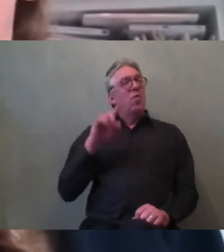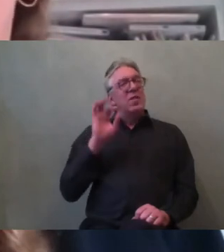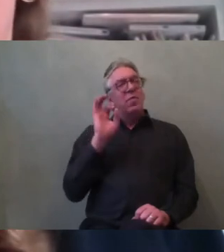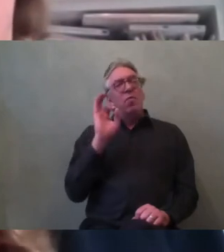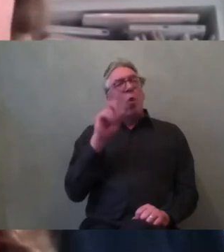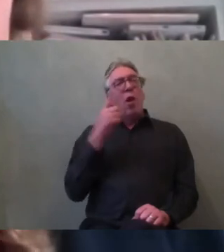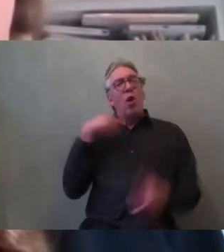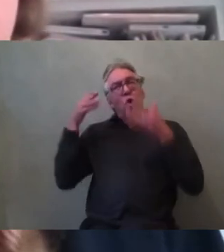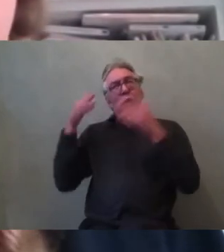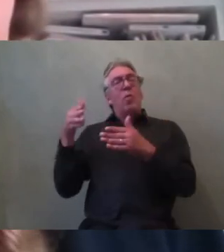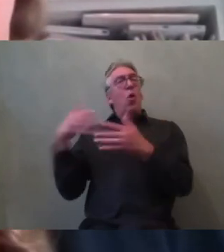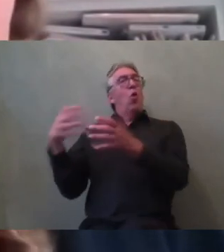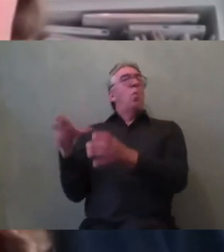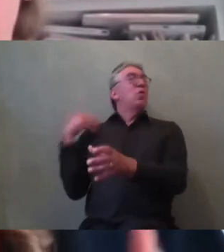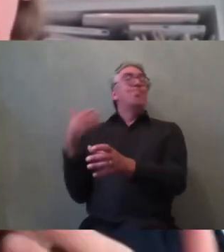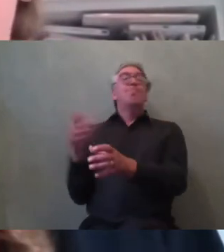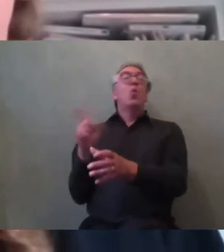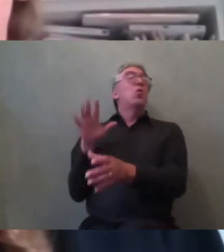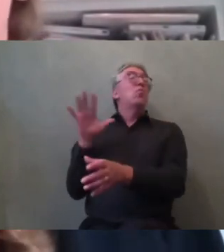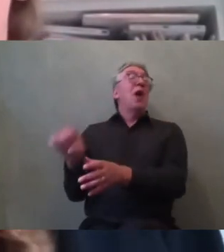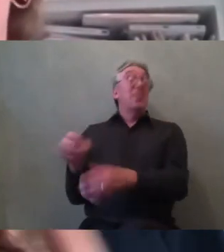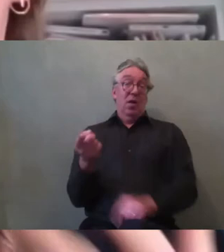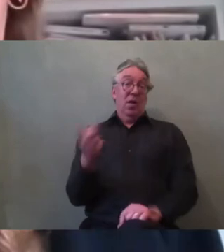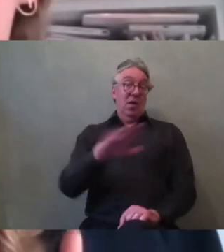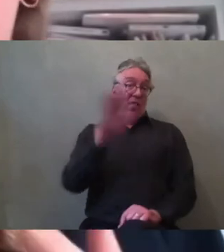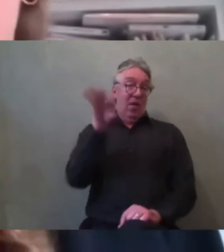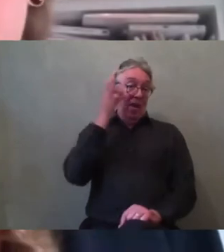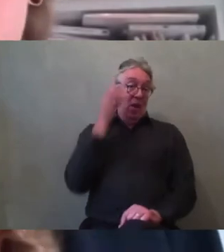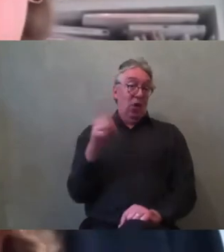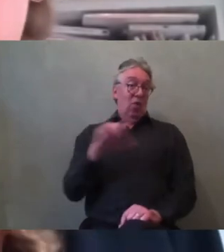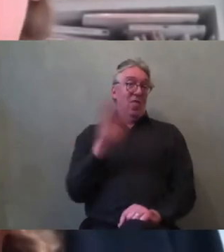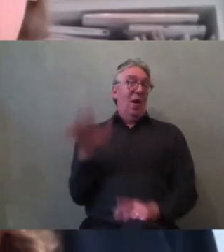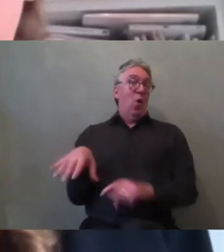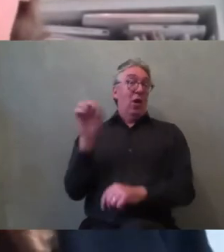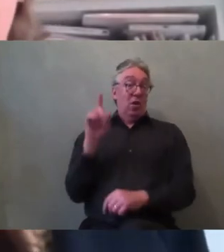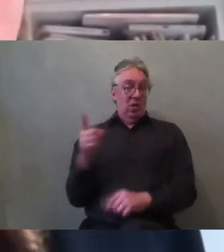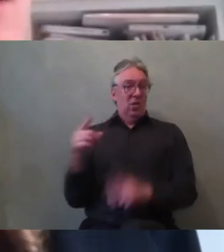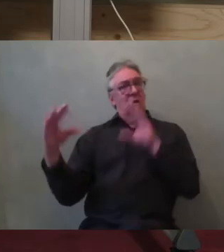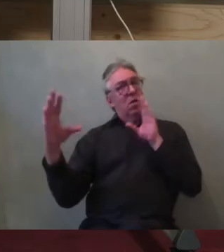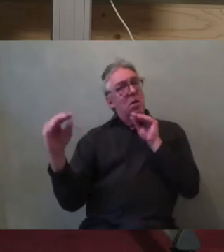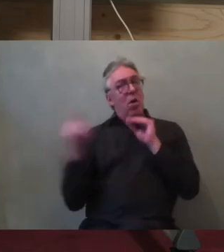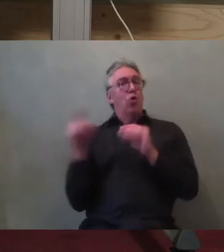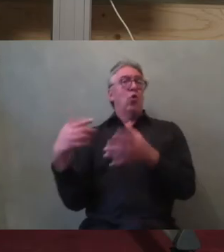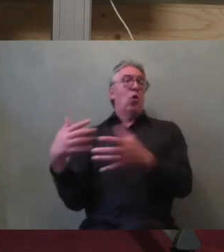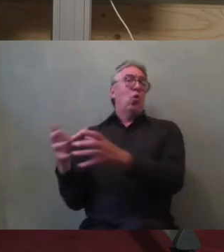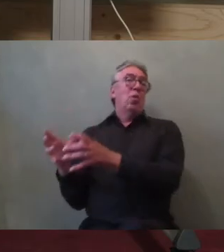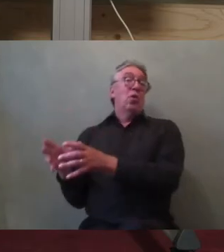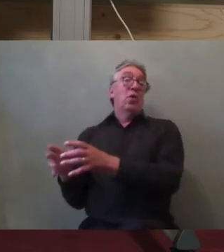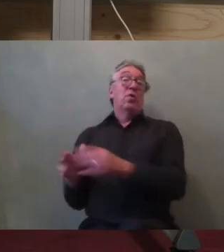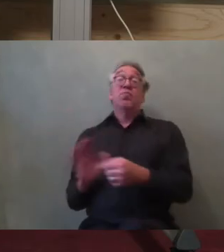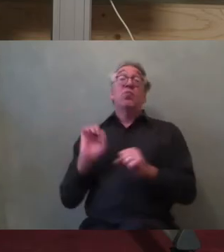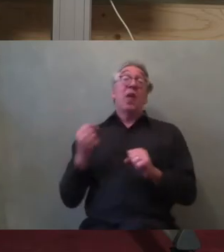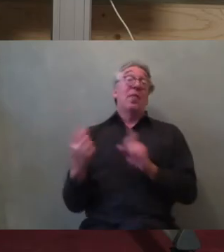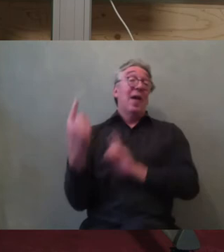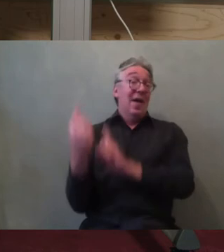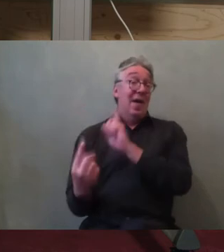zul je heel erg veel leren en ontdekken door in gesprek te gaan met deze doelgroep. Dat kan zijn met individuen uit de stad,